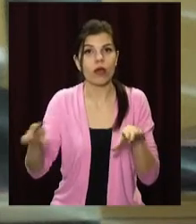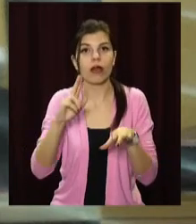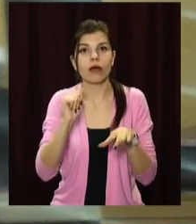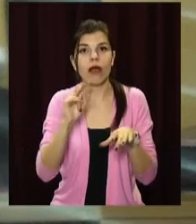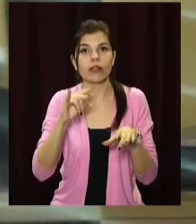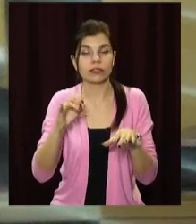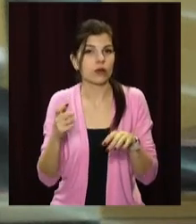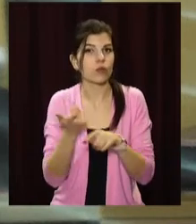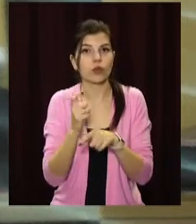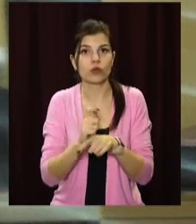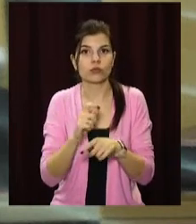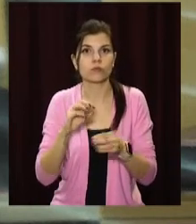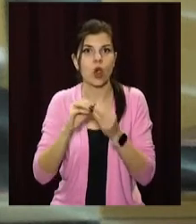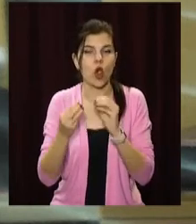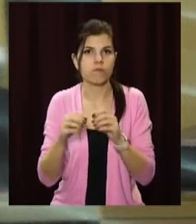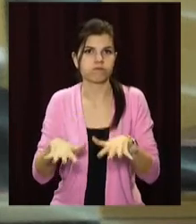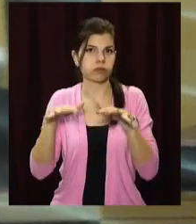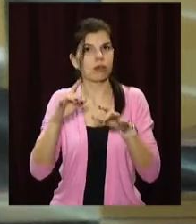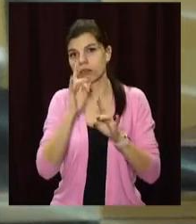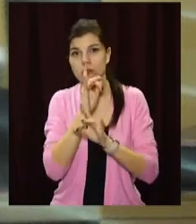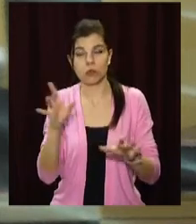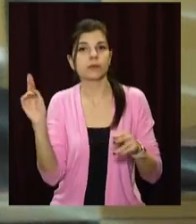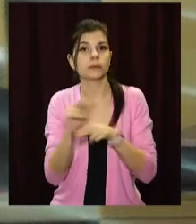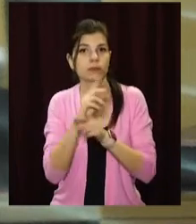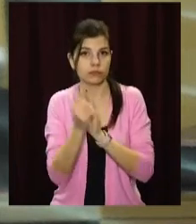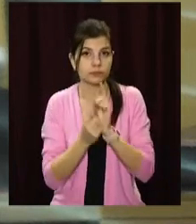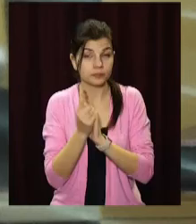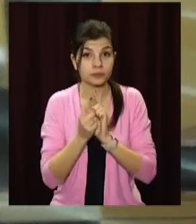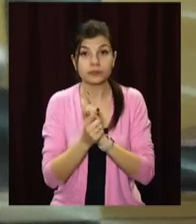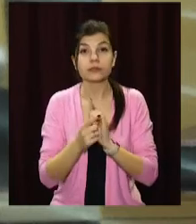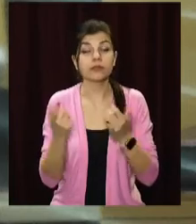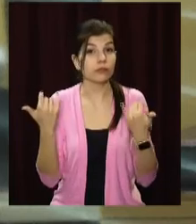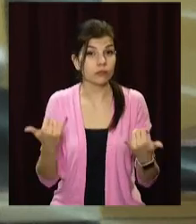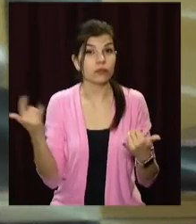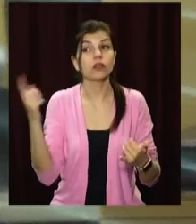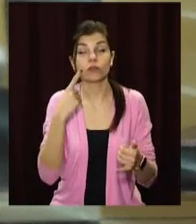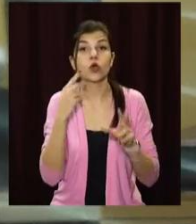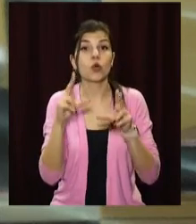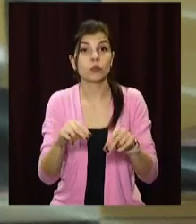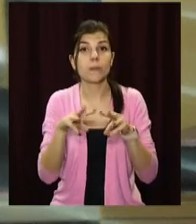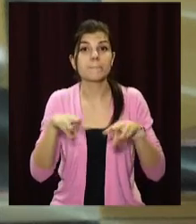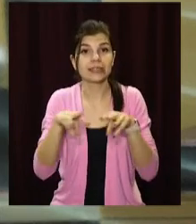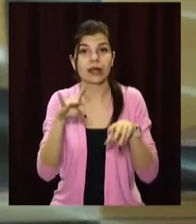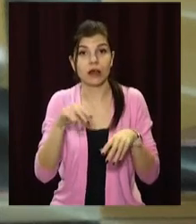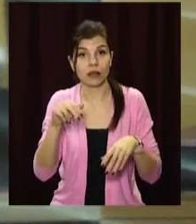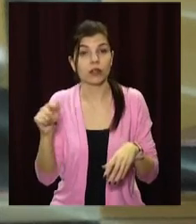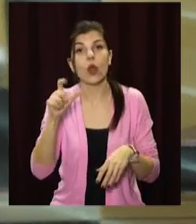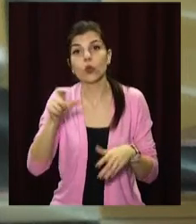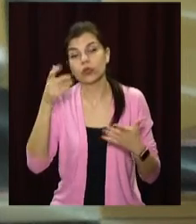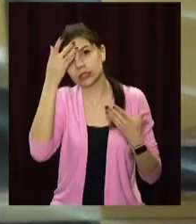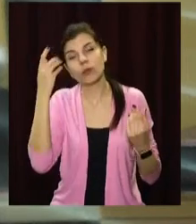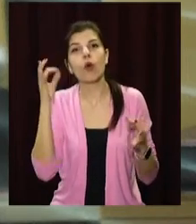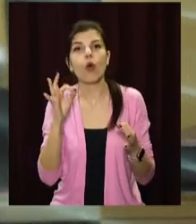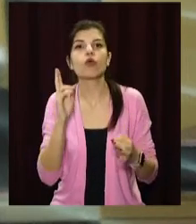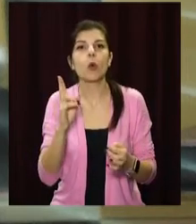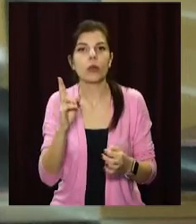дворі більше не з'являтимуться. У місті реконструювали комунікації і тепер, запевняють у міськраді, люди забудуть про комунальні